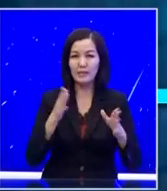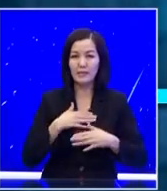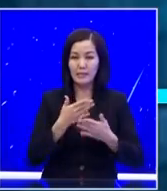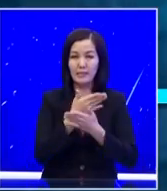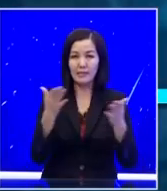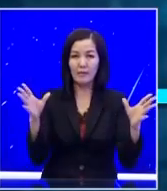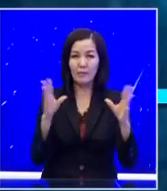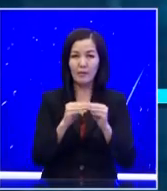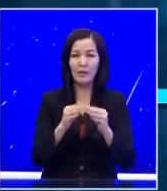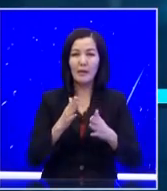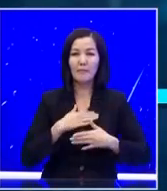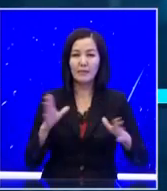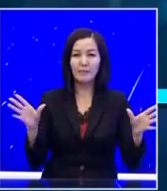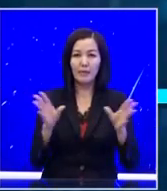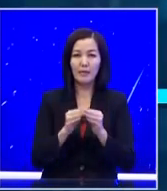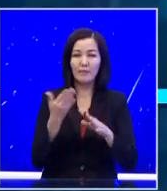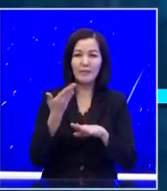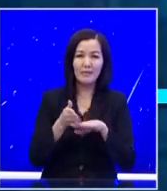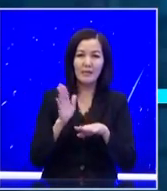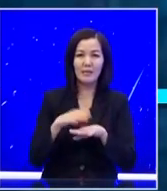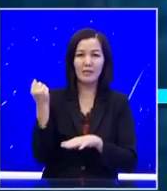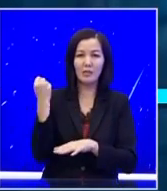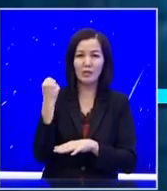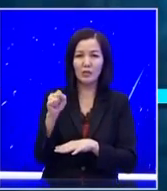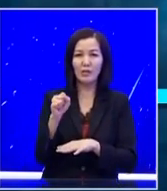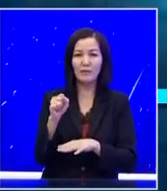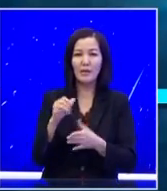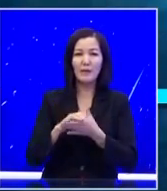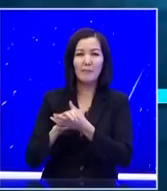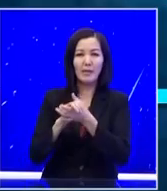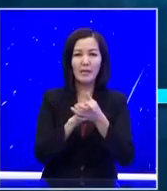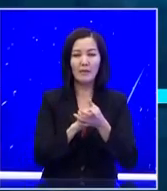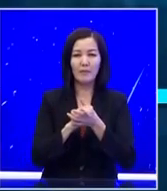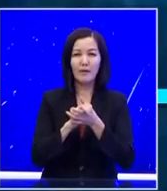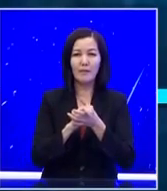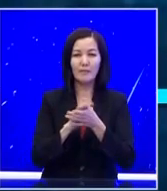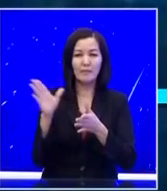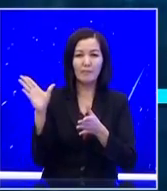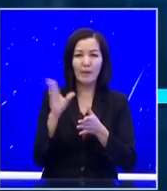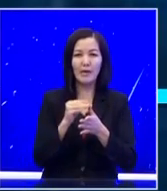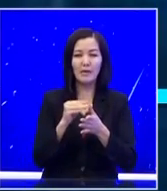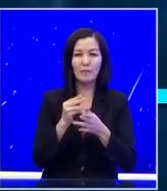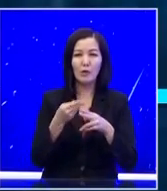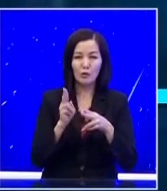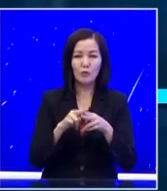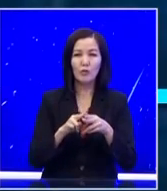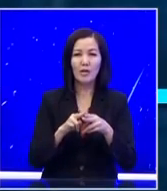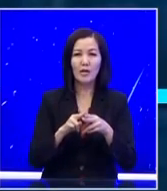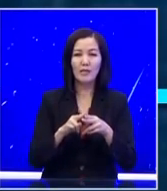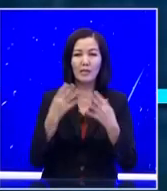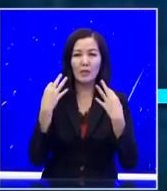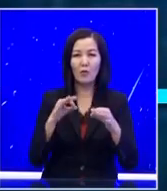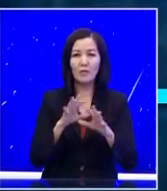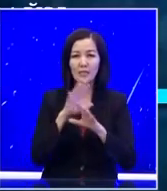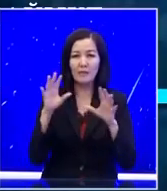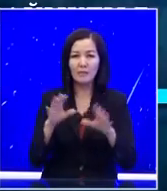Біз біргеміз. Қиындыққа қайыспай, белімізді бекем буып, береке бірлігімізден айырылмайық. Сонда ғана біз қастерлі